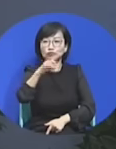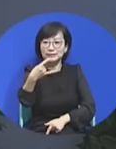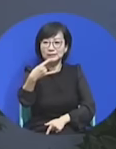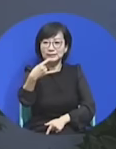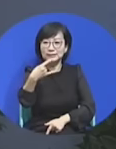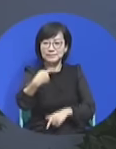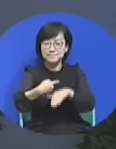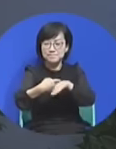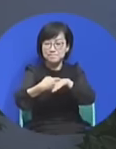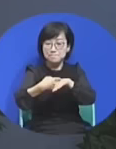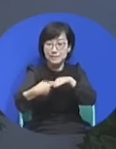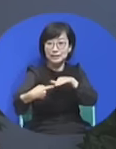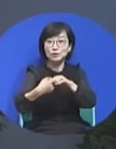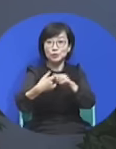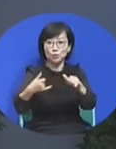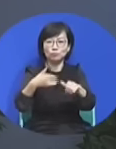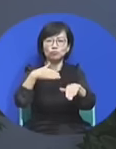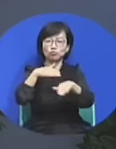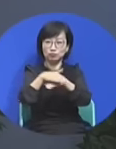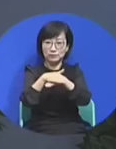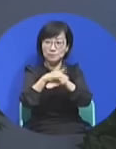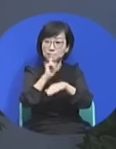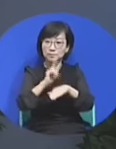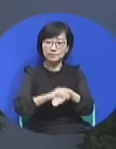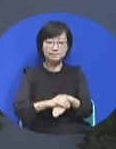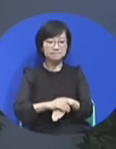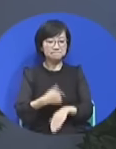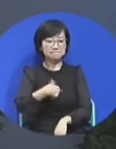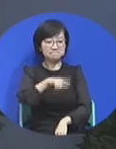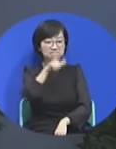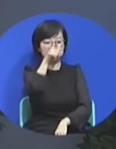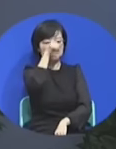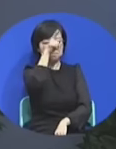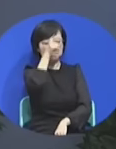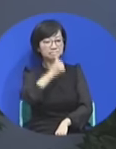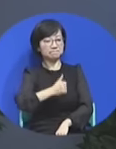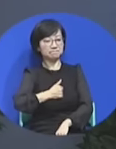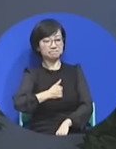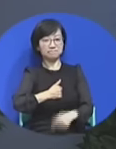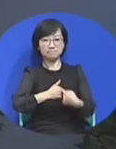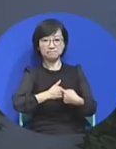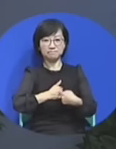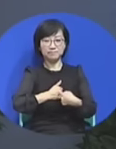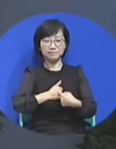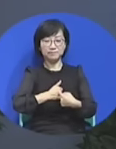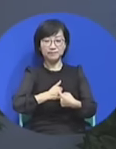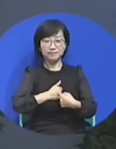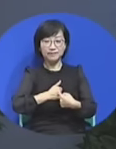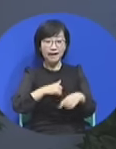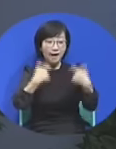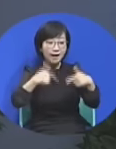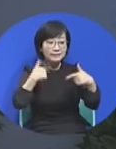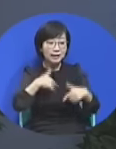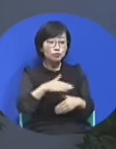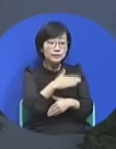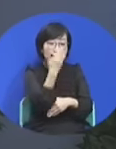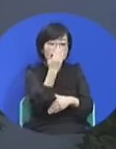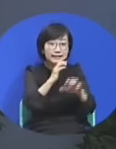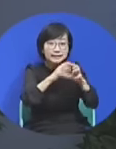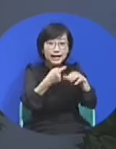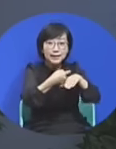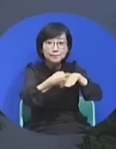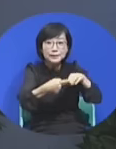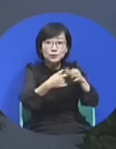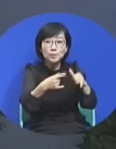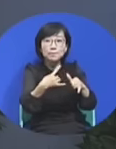nationalism. 민족은 사랑해야 되지만 민족주의는 또 다른 말입니다. 이 사람들은 늘 그 민족주의에 사로잡혀요. Of course we